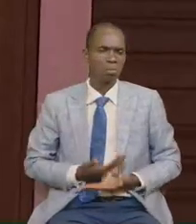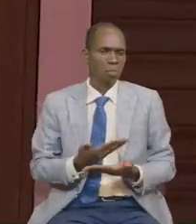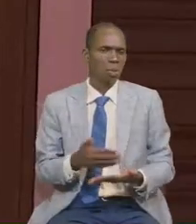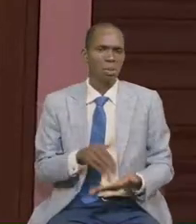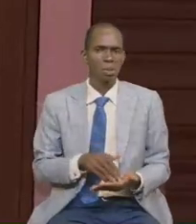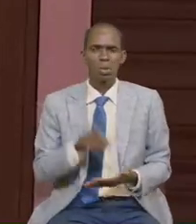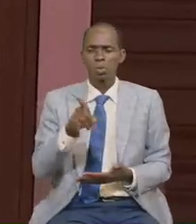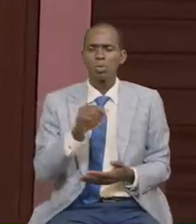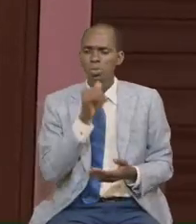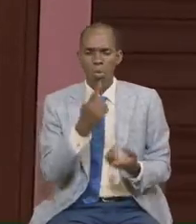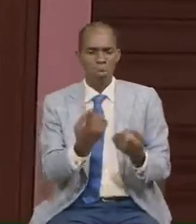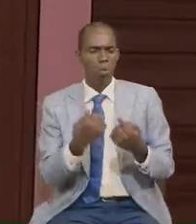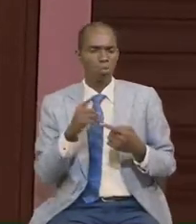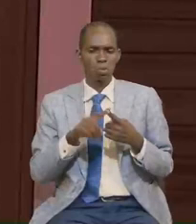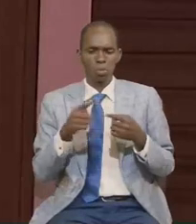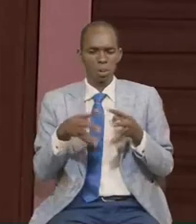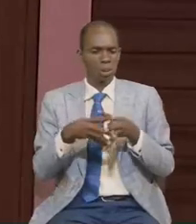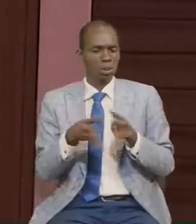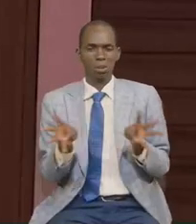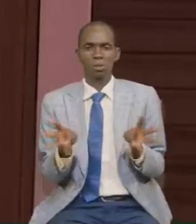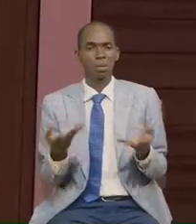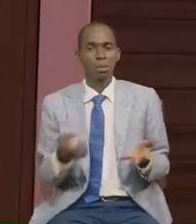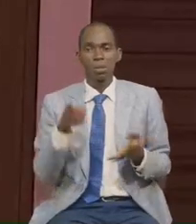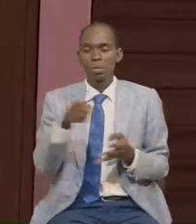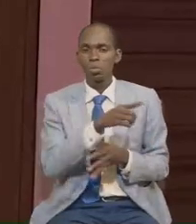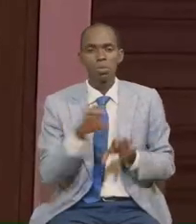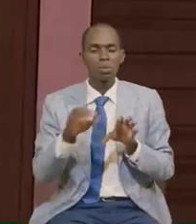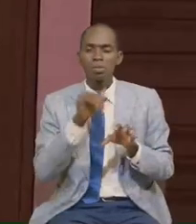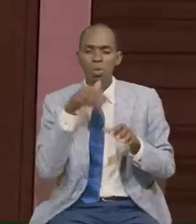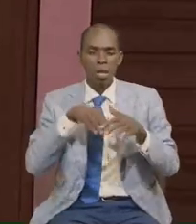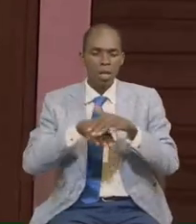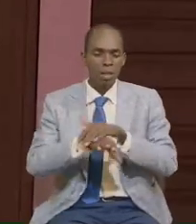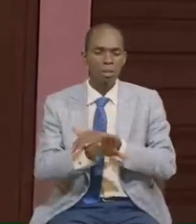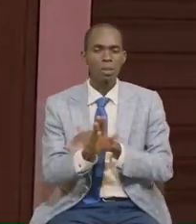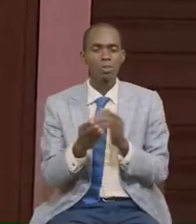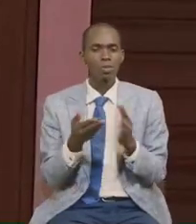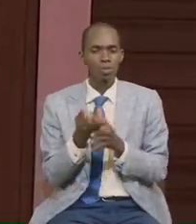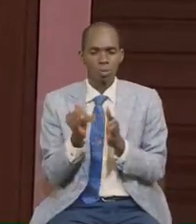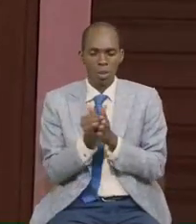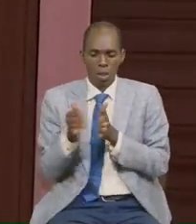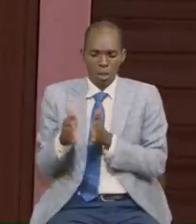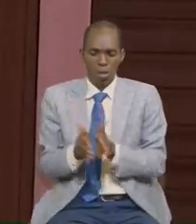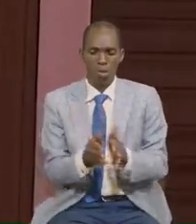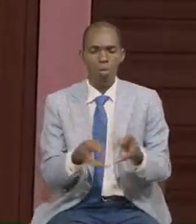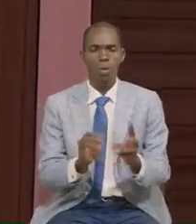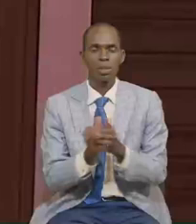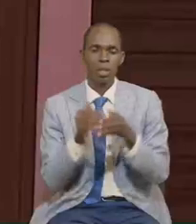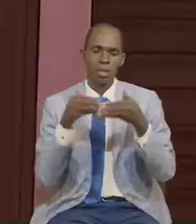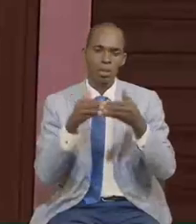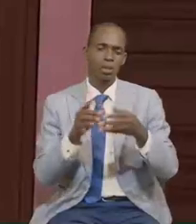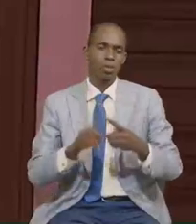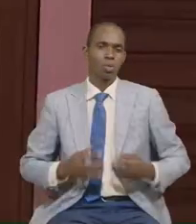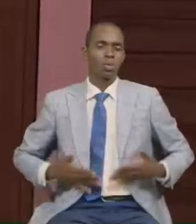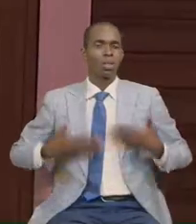Vous n'êtes pas entré par la porte. Vous n'êtes pas entré par le chemin resserré qui conduit à la vie. Ils ont sauté